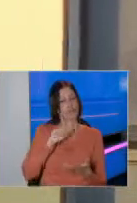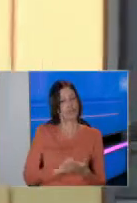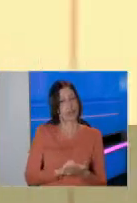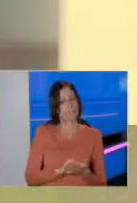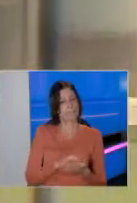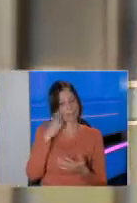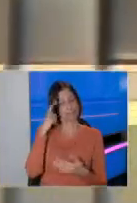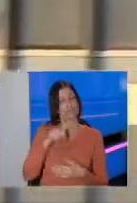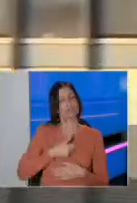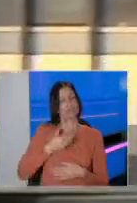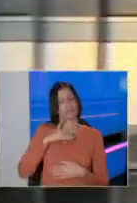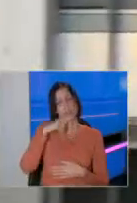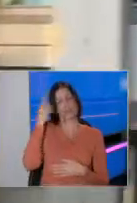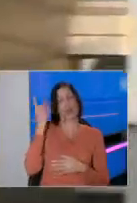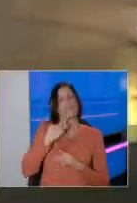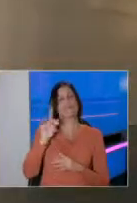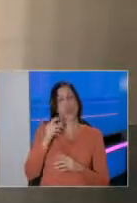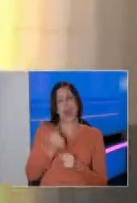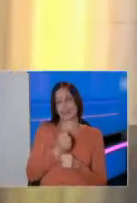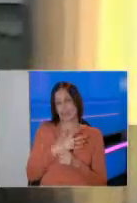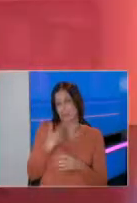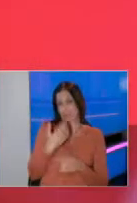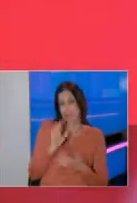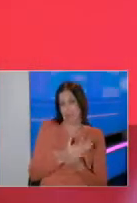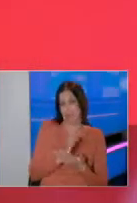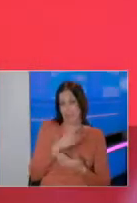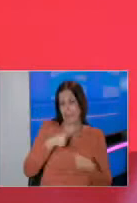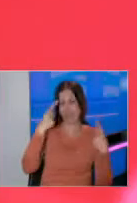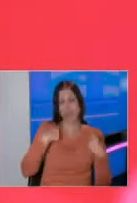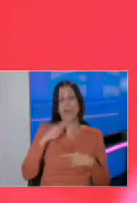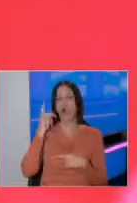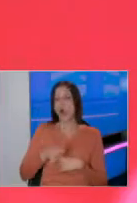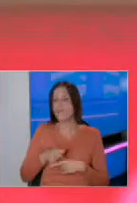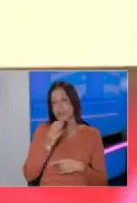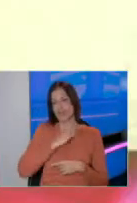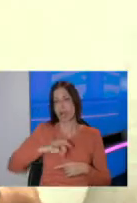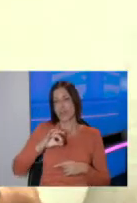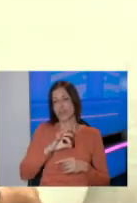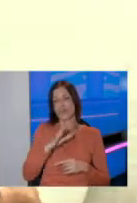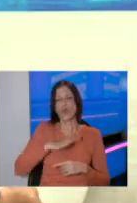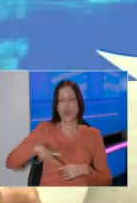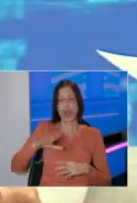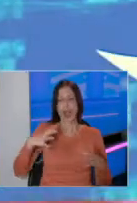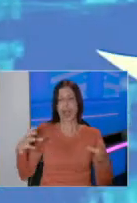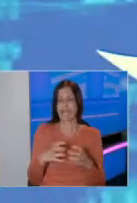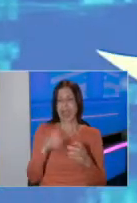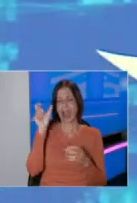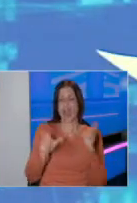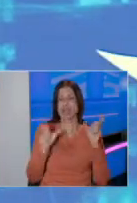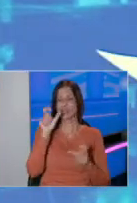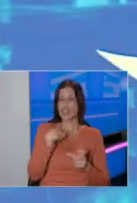מורם, ולא לעשות לפצועים את מה שהם קוברים היום. בראש ובראשונה, החובה שלנו, של כל החברה, לאנשים האלה,